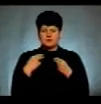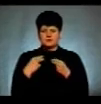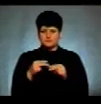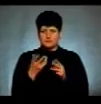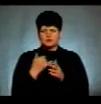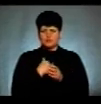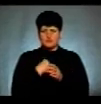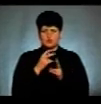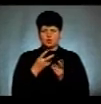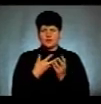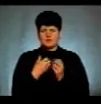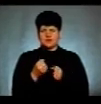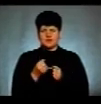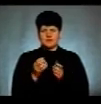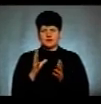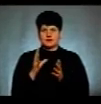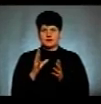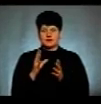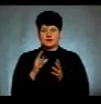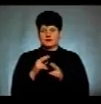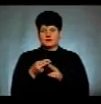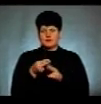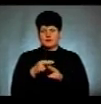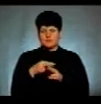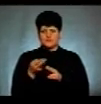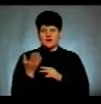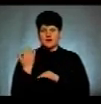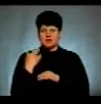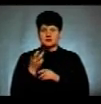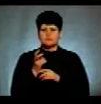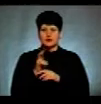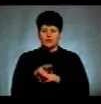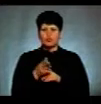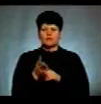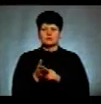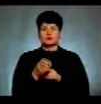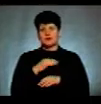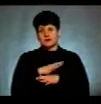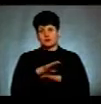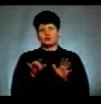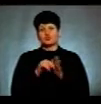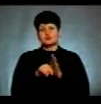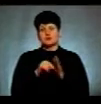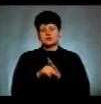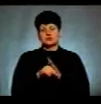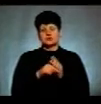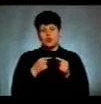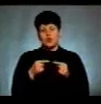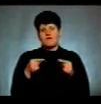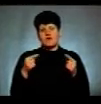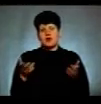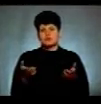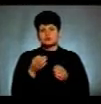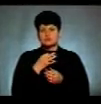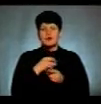мене його ніхто не прийме і не погасить? Але я раніше приходив, ви що? Було товару, значить, товар скінчився. А